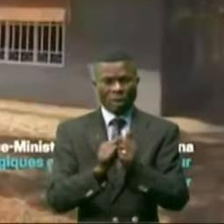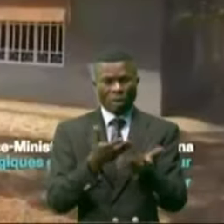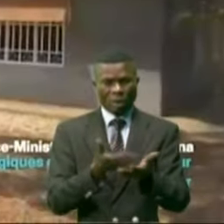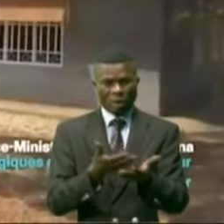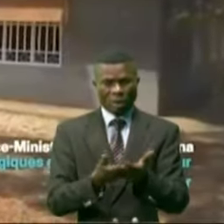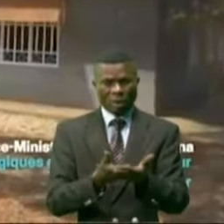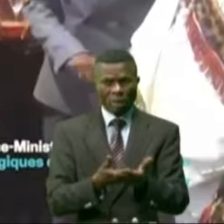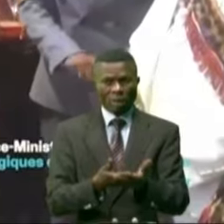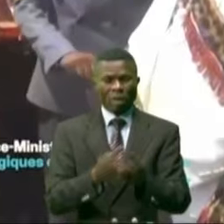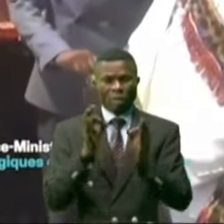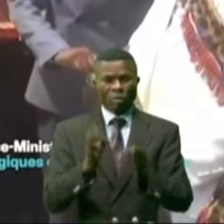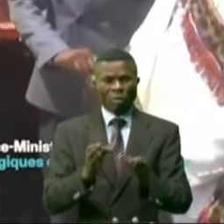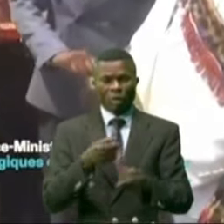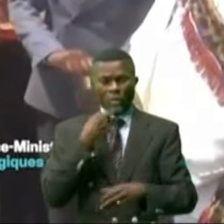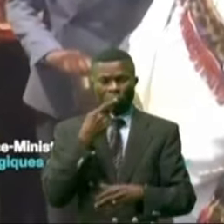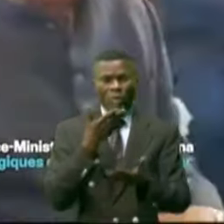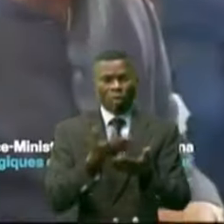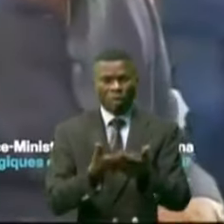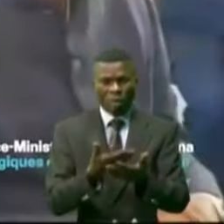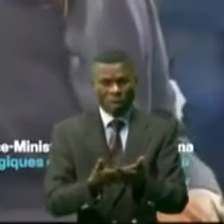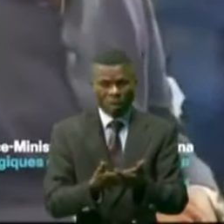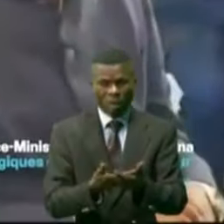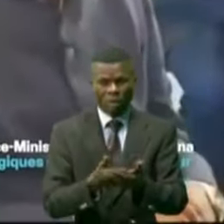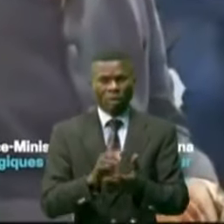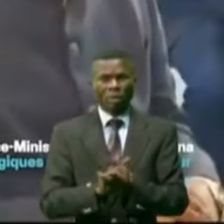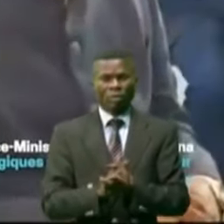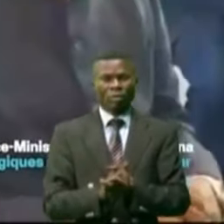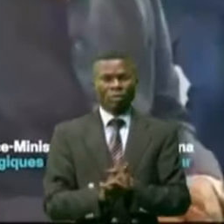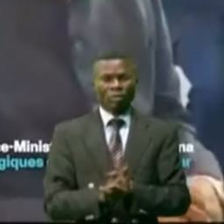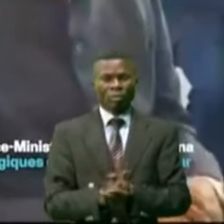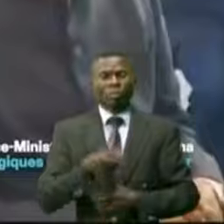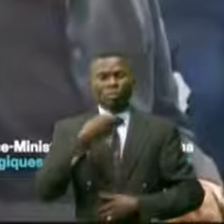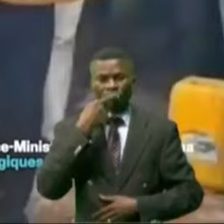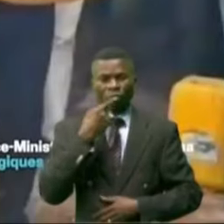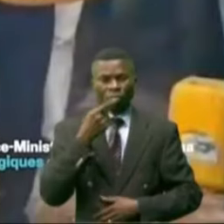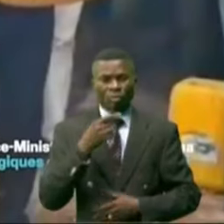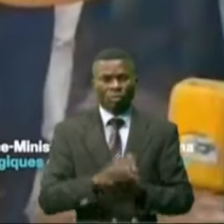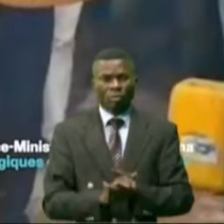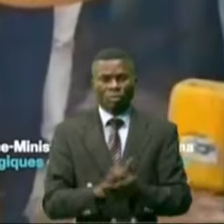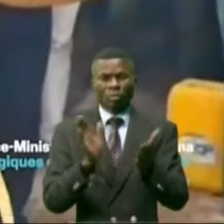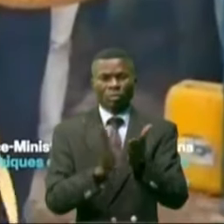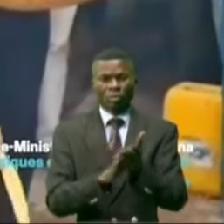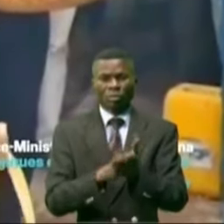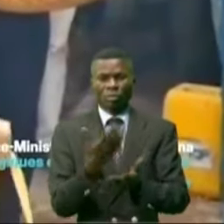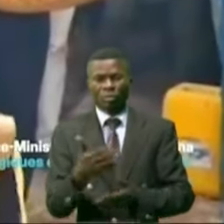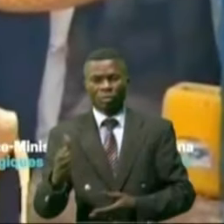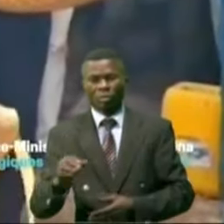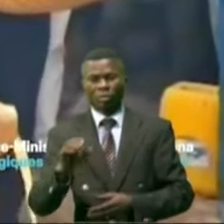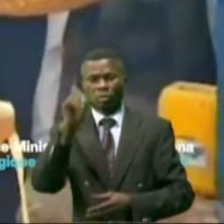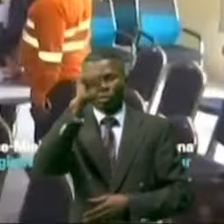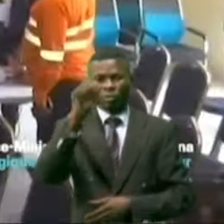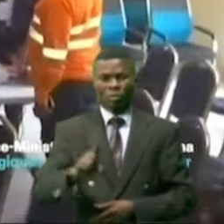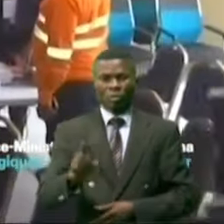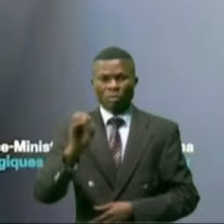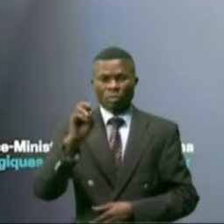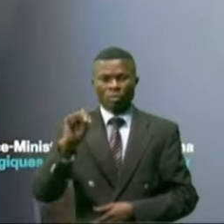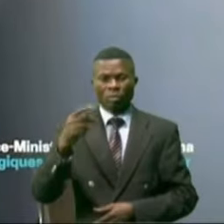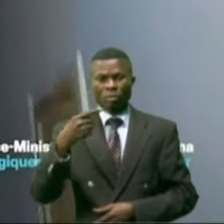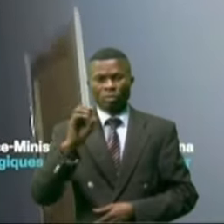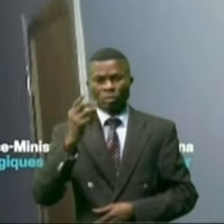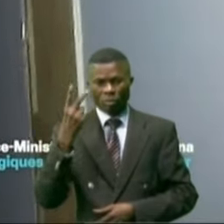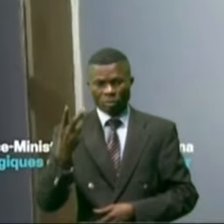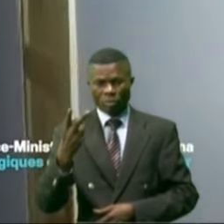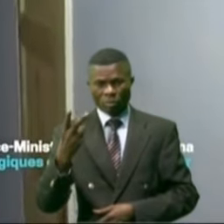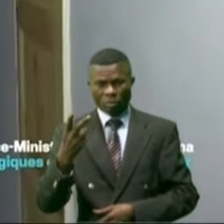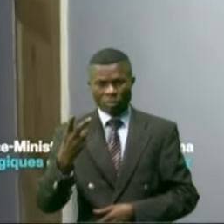Lukanda, dont les écoles primaires Shindaika et Kembo 1, l'Institut Kembo 2 et un centre culturel à